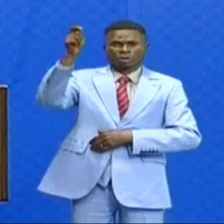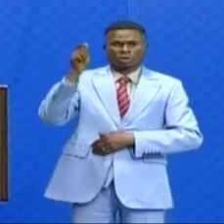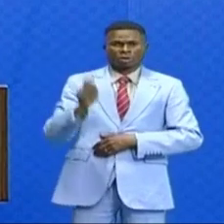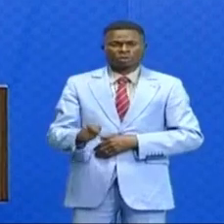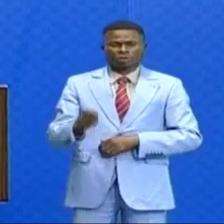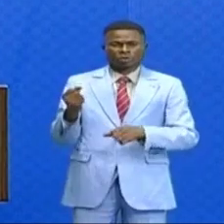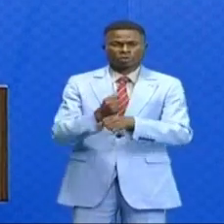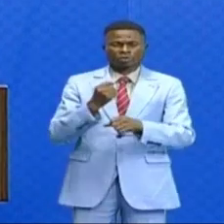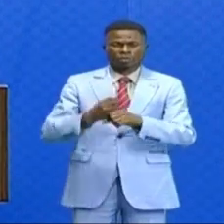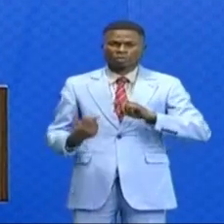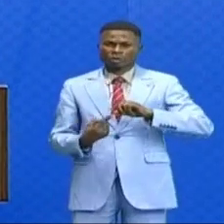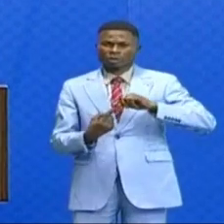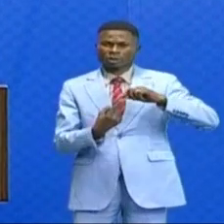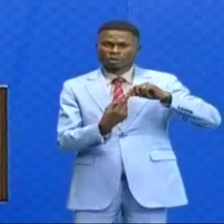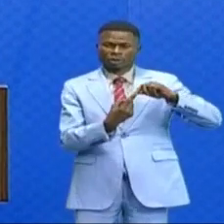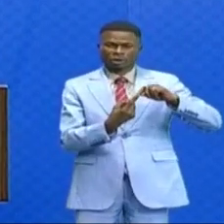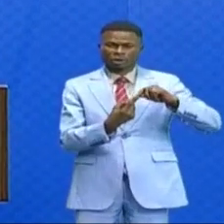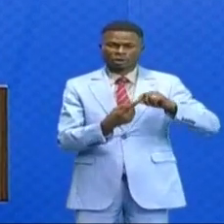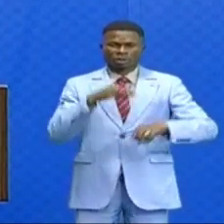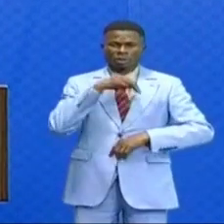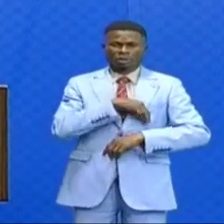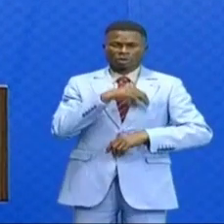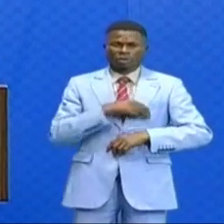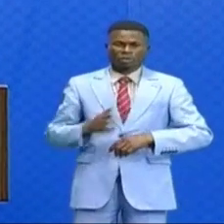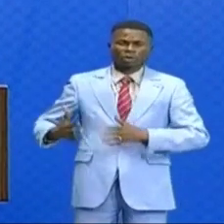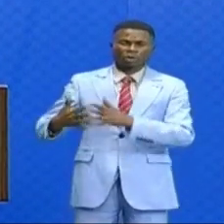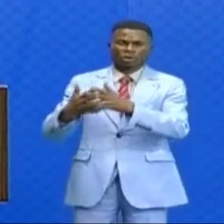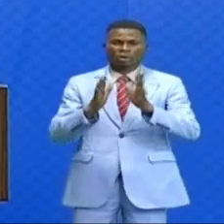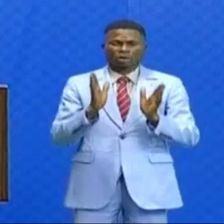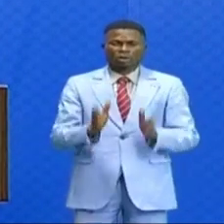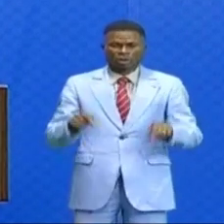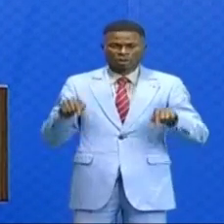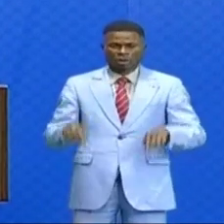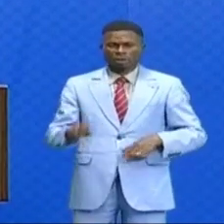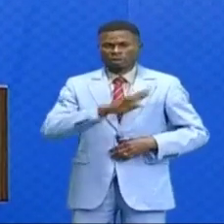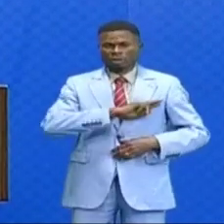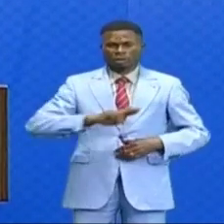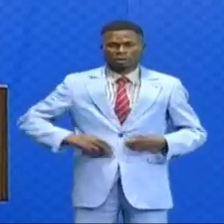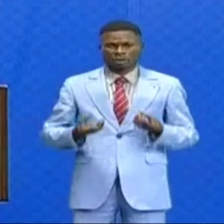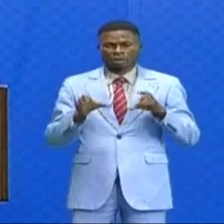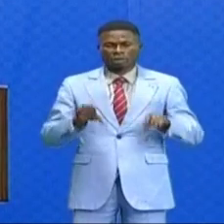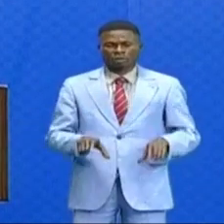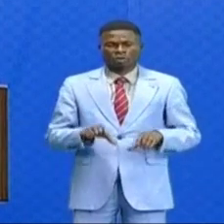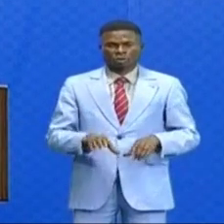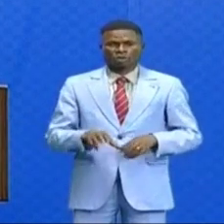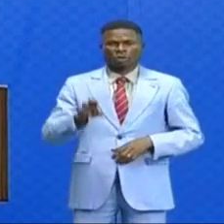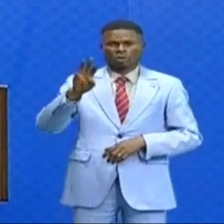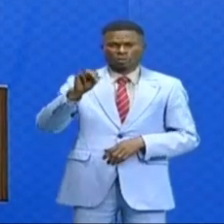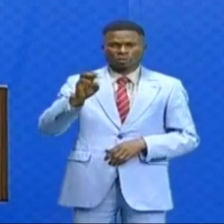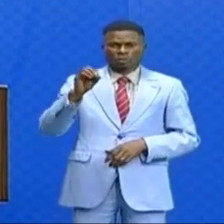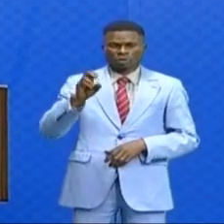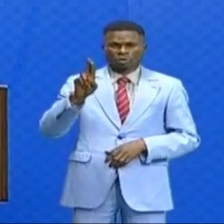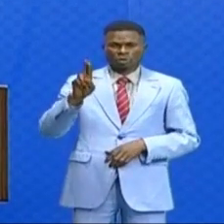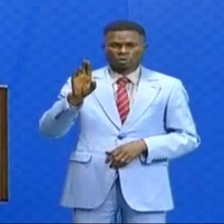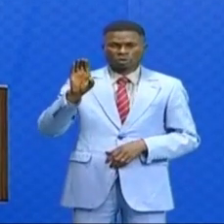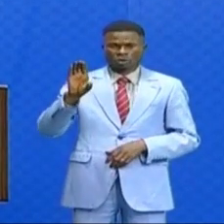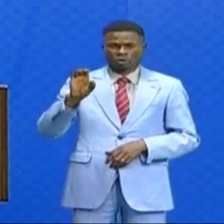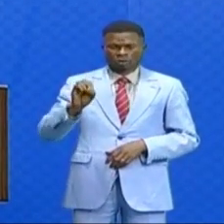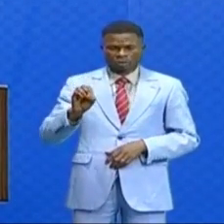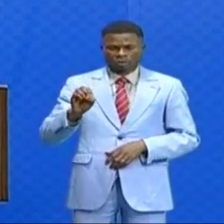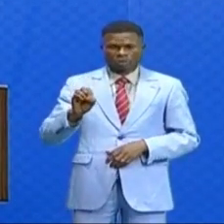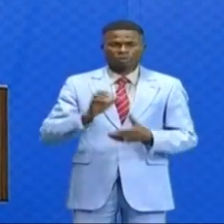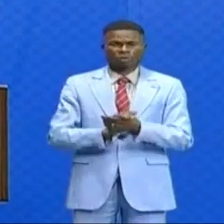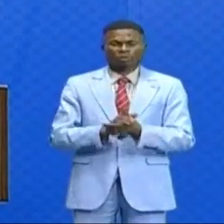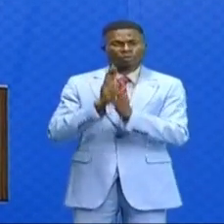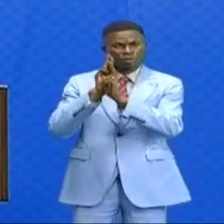le service spécialisé de la mission des Nations Unies en République démocratique du Congo, MONUSCO. Un rapport